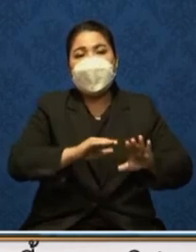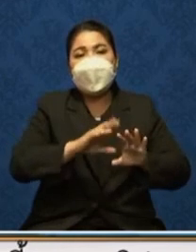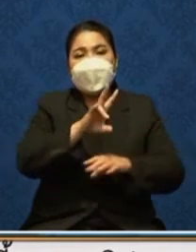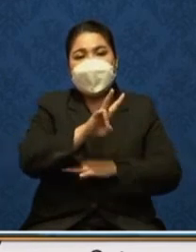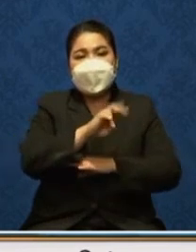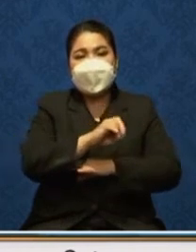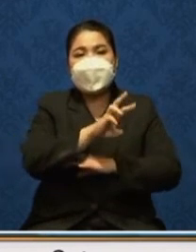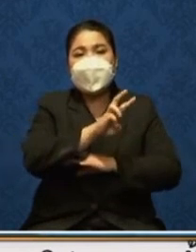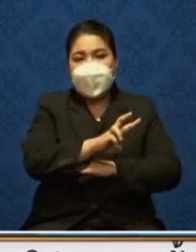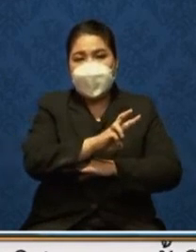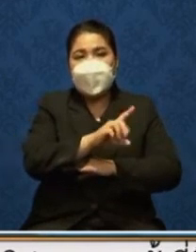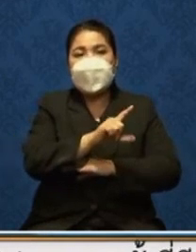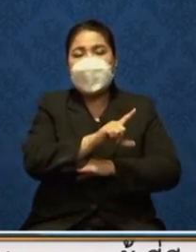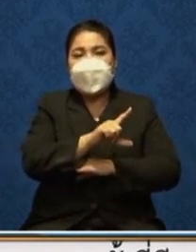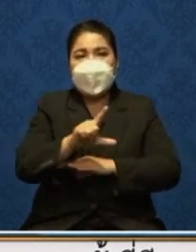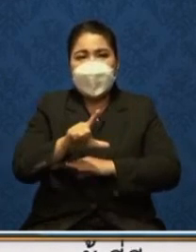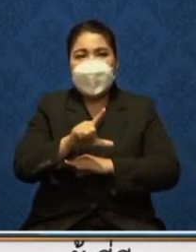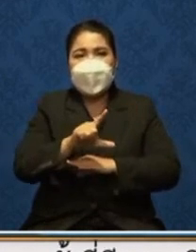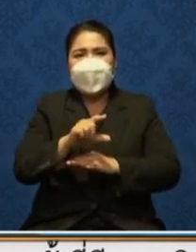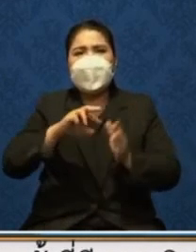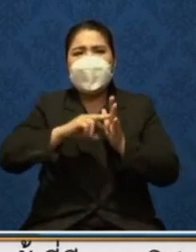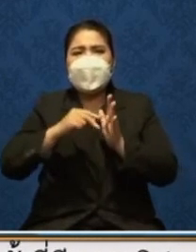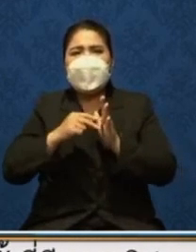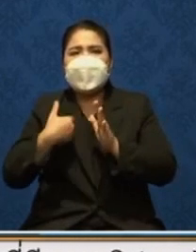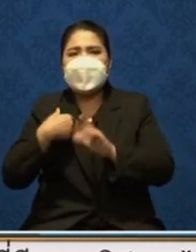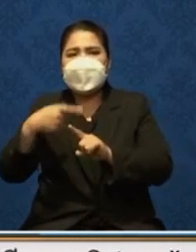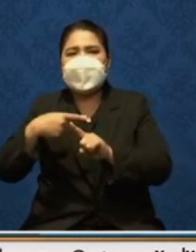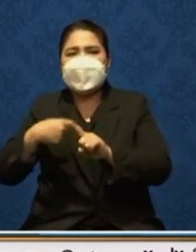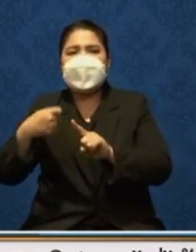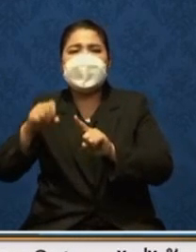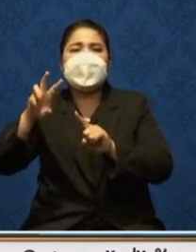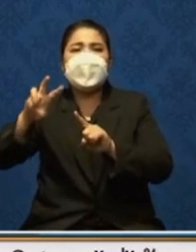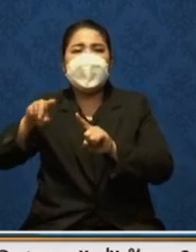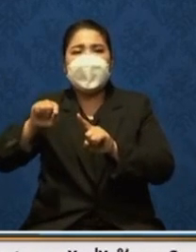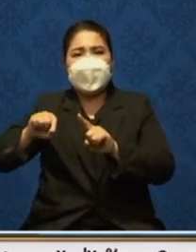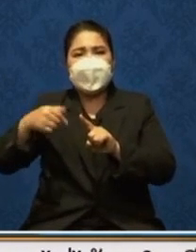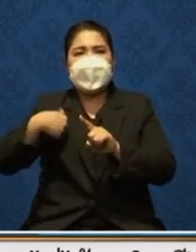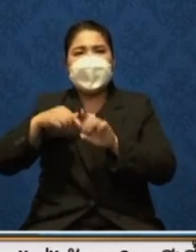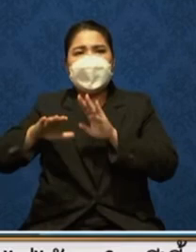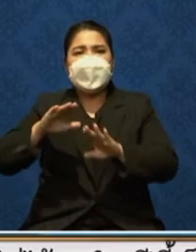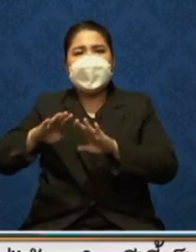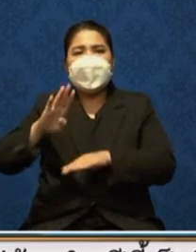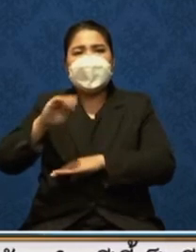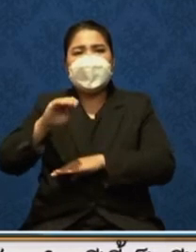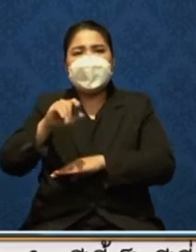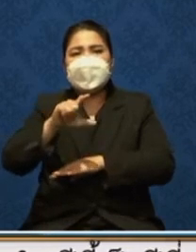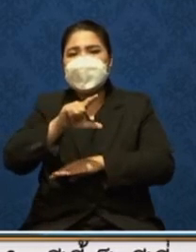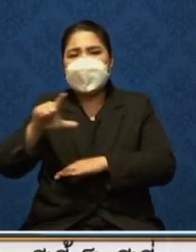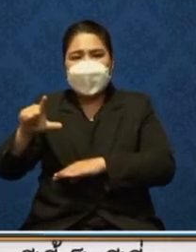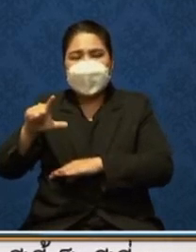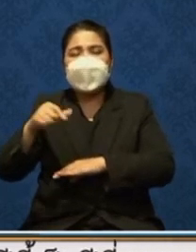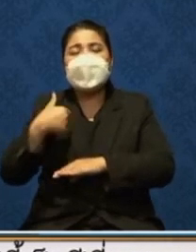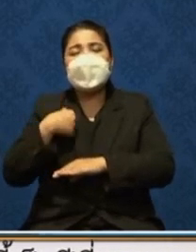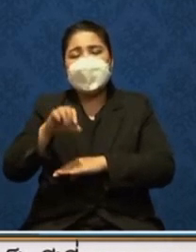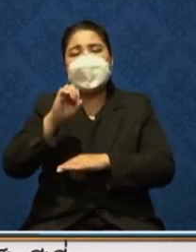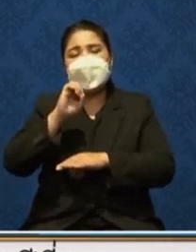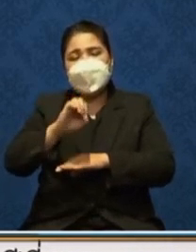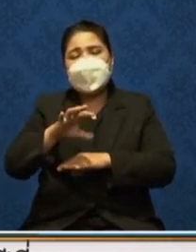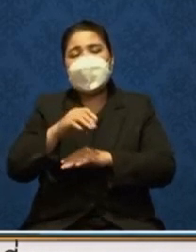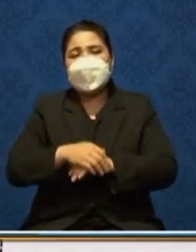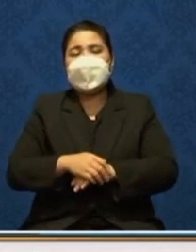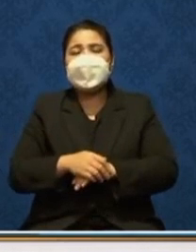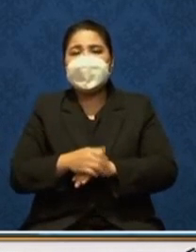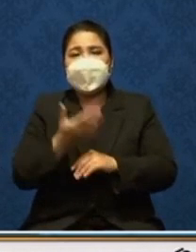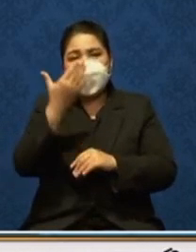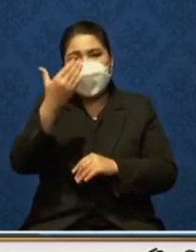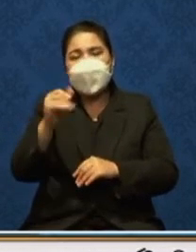้านแปลวาใน 16 เดือน ท่ทรมตรีใช้จ่ายเงินไปอยางนอย 40 ล้านที่ผมบอกวอย่างน้อยนะครั